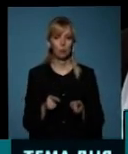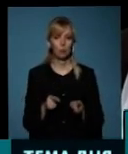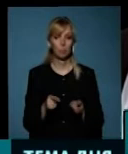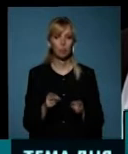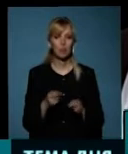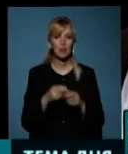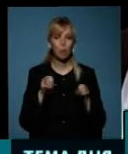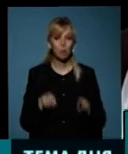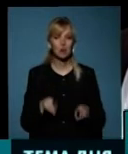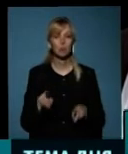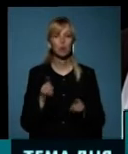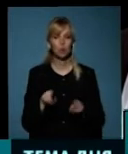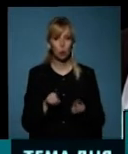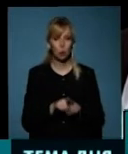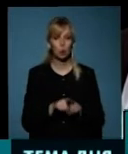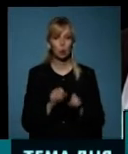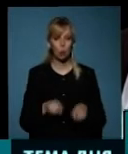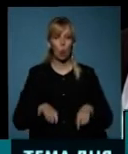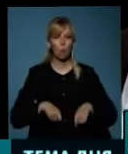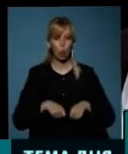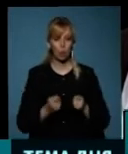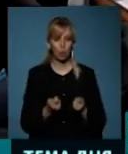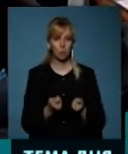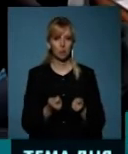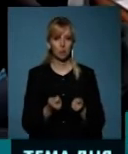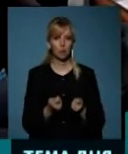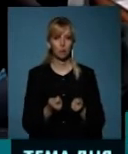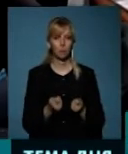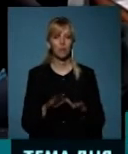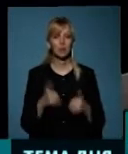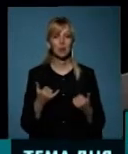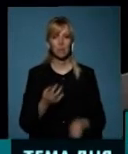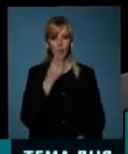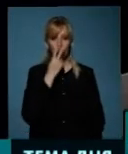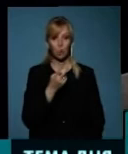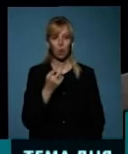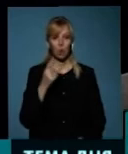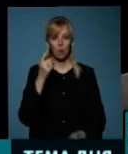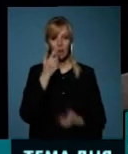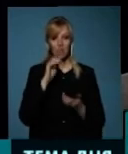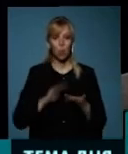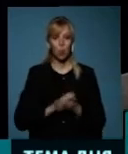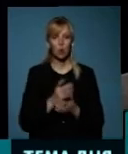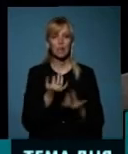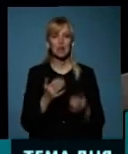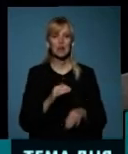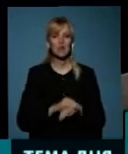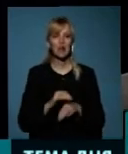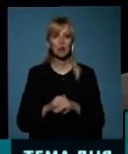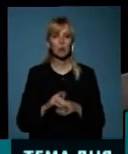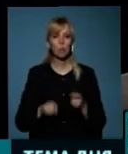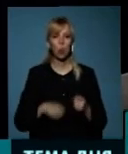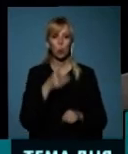якусь небезпеку він може і поламатися. Давайте зараз подивимося інфографіку про кількість виявлених порушень